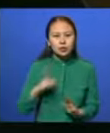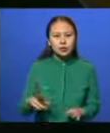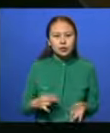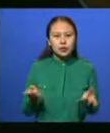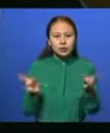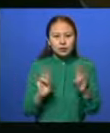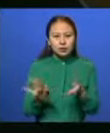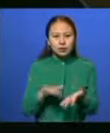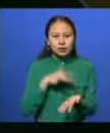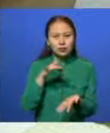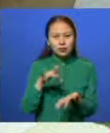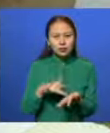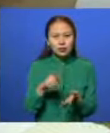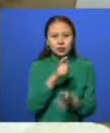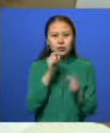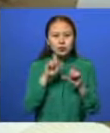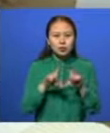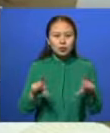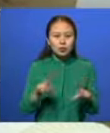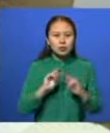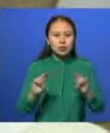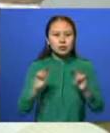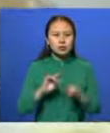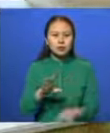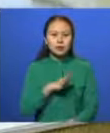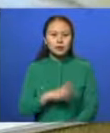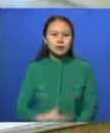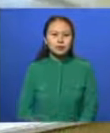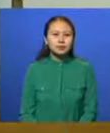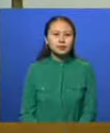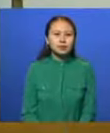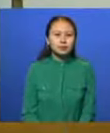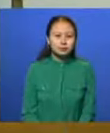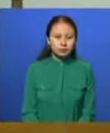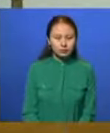қалды. Қалима Бесенова қаладағы мектептердің бірінде бастауыш сынып мұғалімі еді.